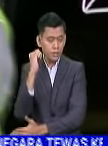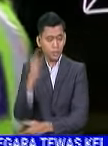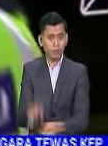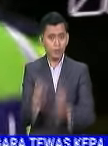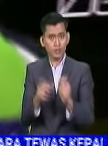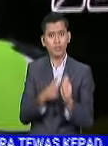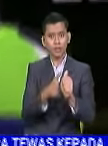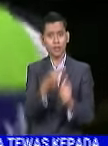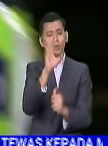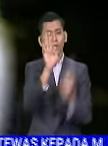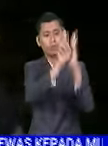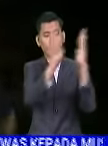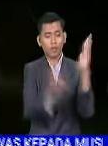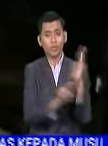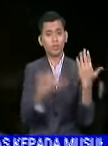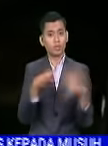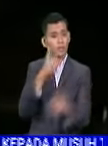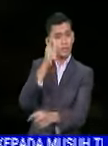undang-undang jalan raya.